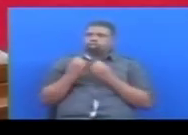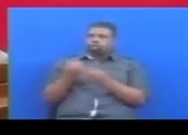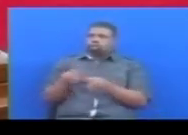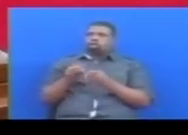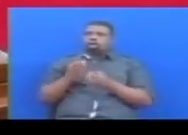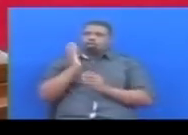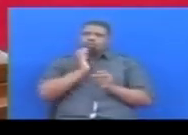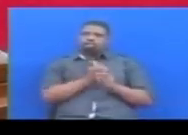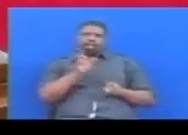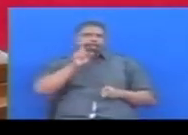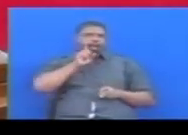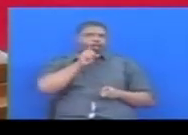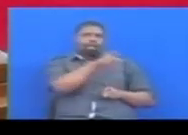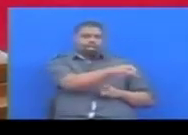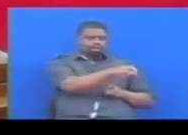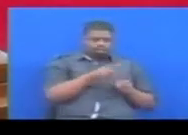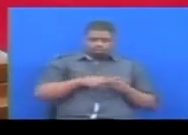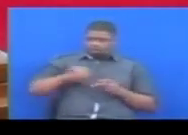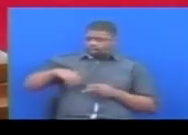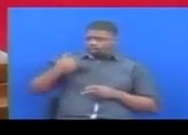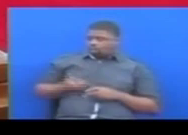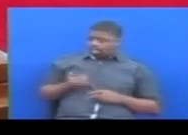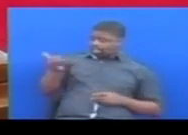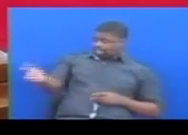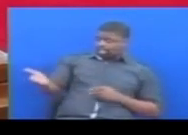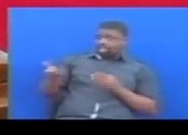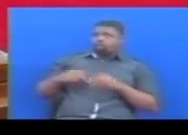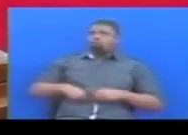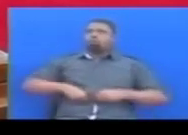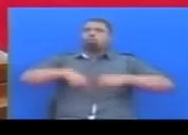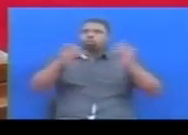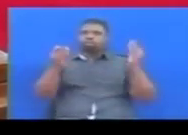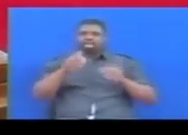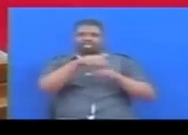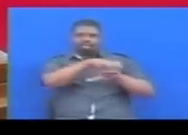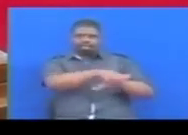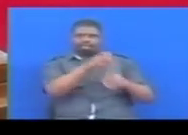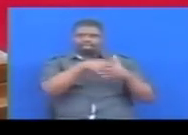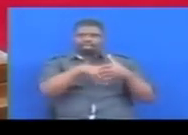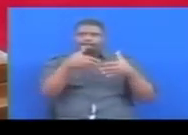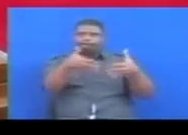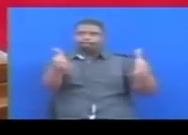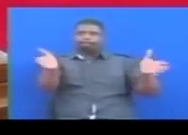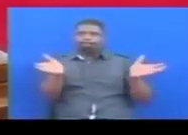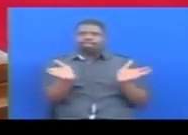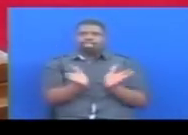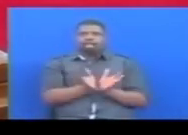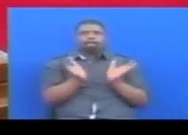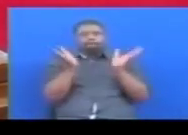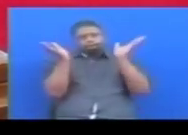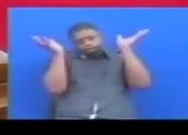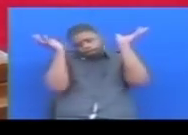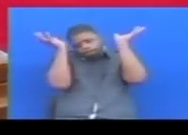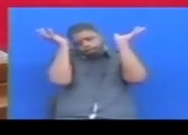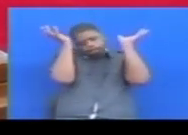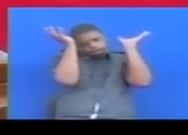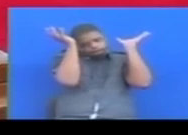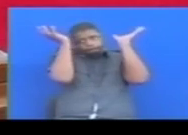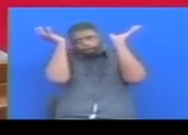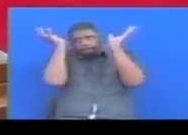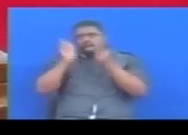wakina mama na wanawake wanaouza samaki katika mabeseni. Mheshimiwa Naibu Spika, lengo la